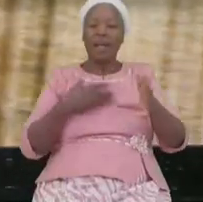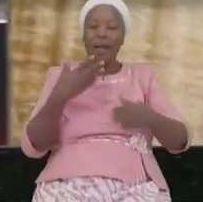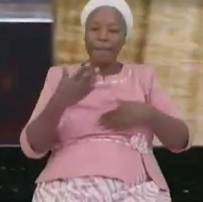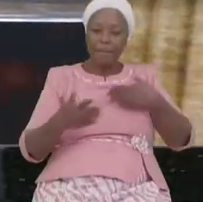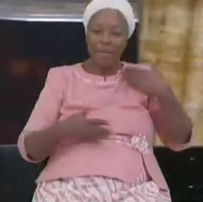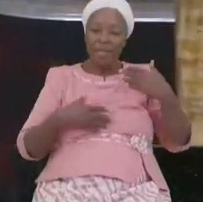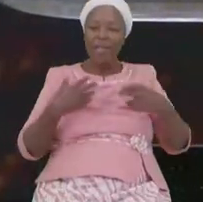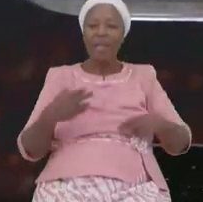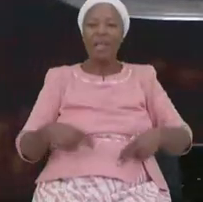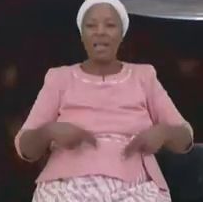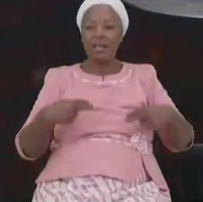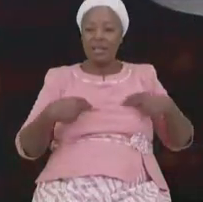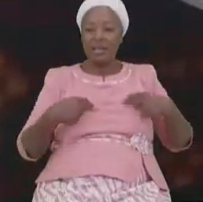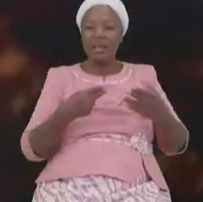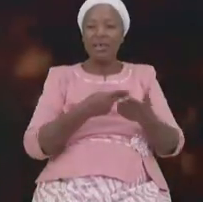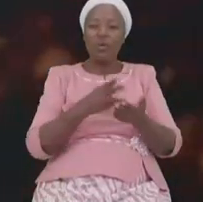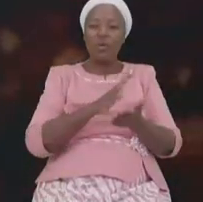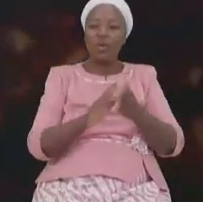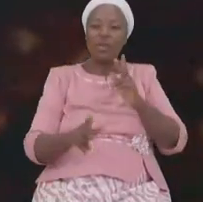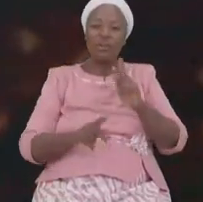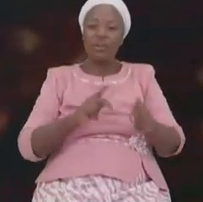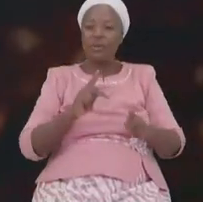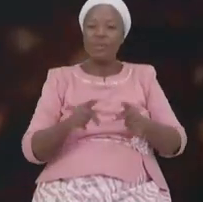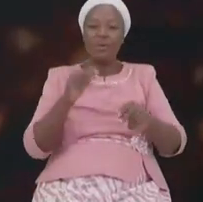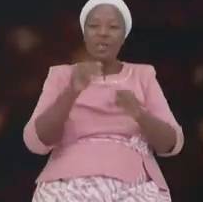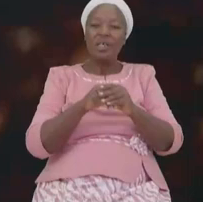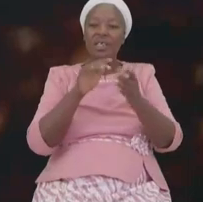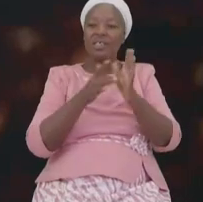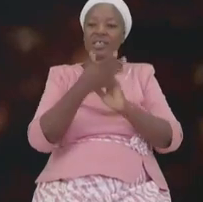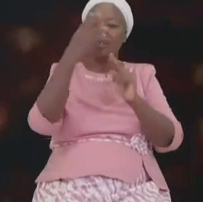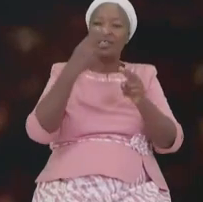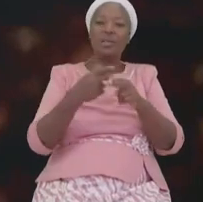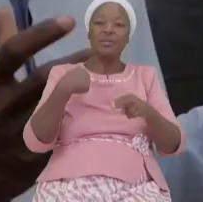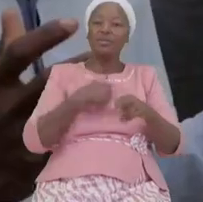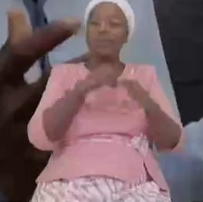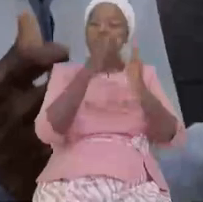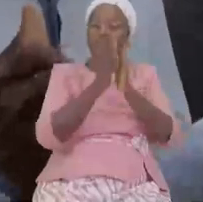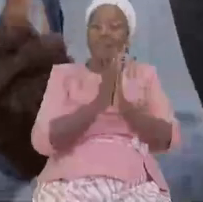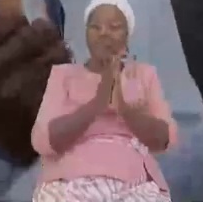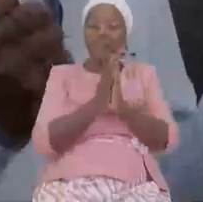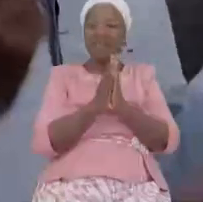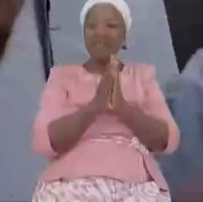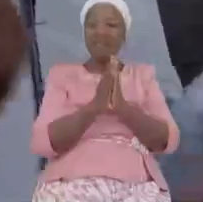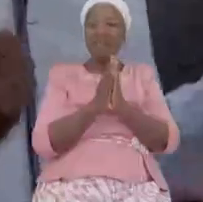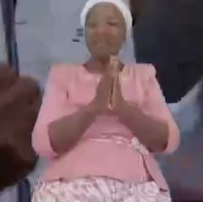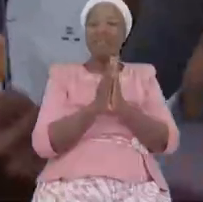Année heureuse, sainte. Au nom de Jésus, nous prions.